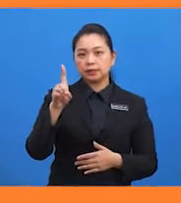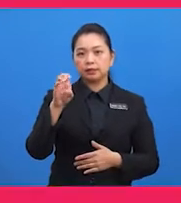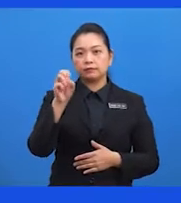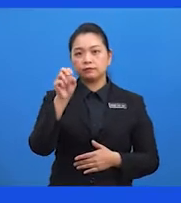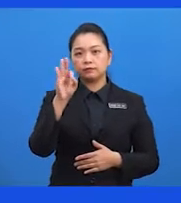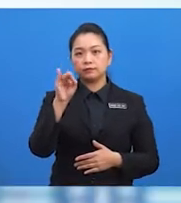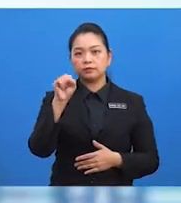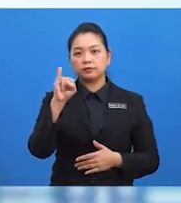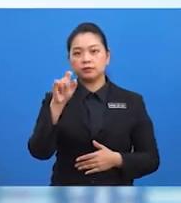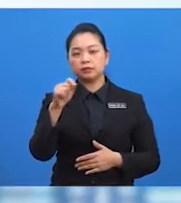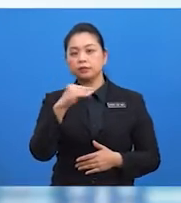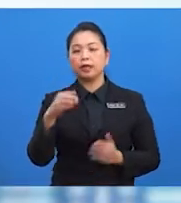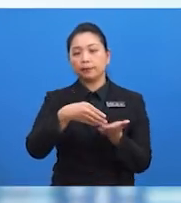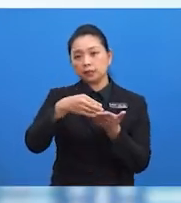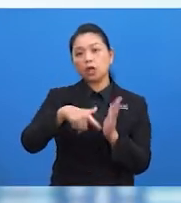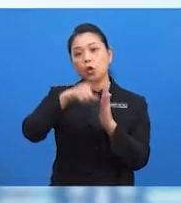seterusnya.